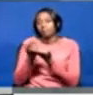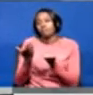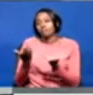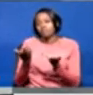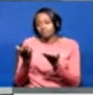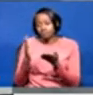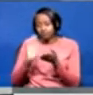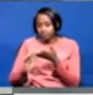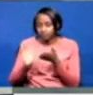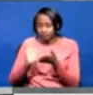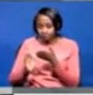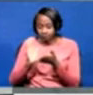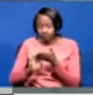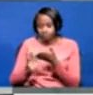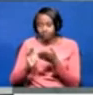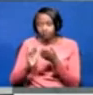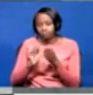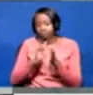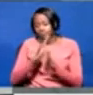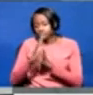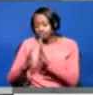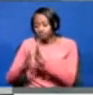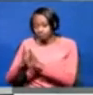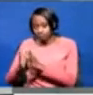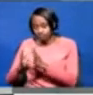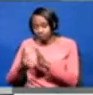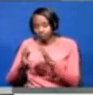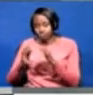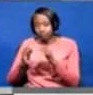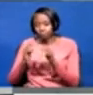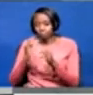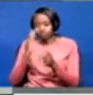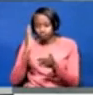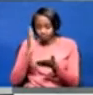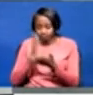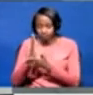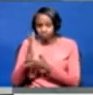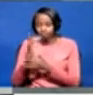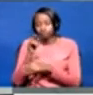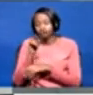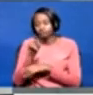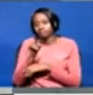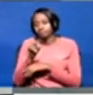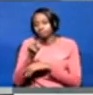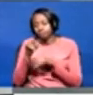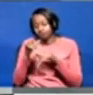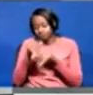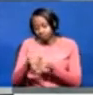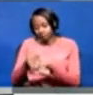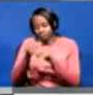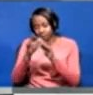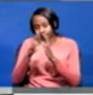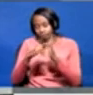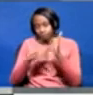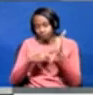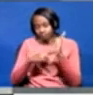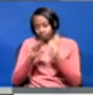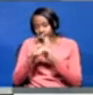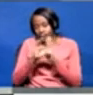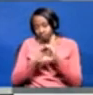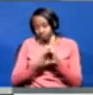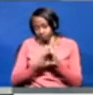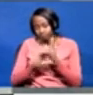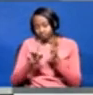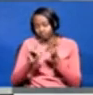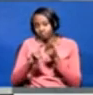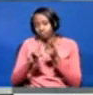inaharakisha utaratibu wao kuhakikisha ya kwamba inafuatana na sheria za katiba. Hiyo ni ya kwanza. Na ya pili